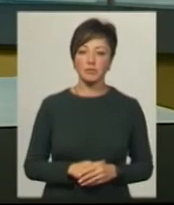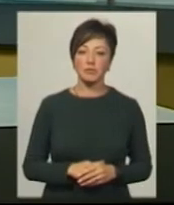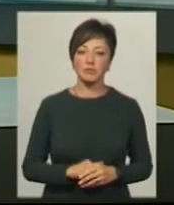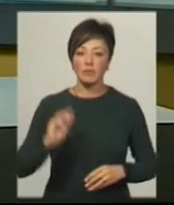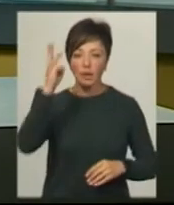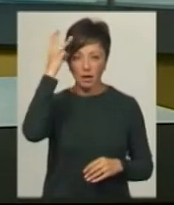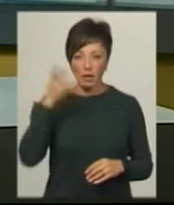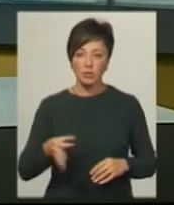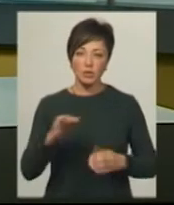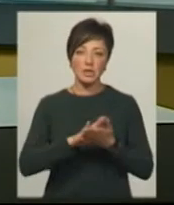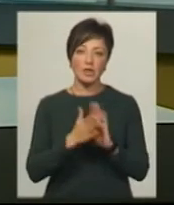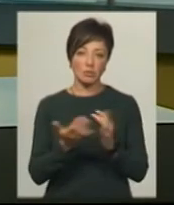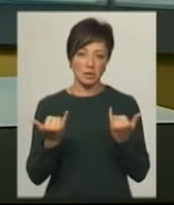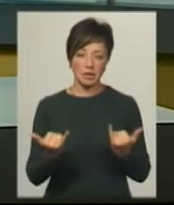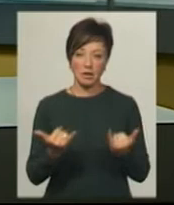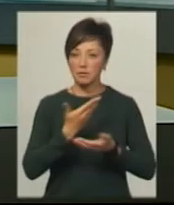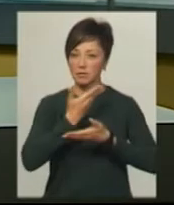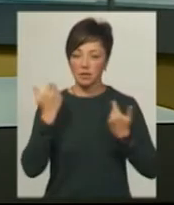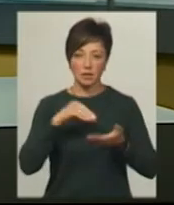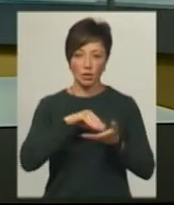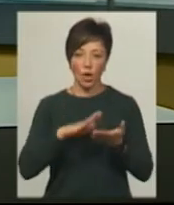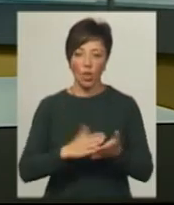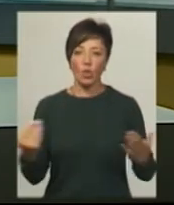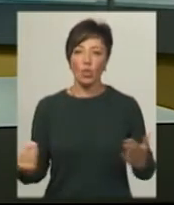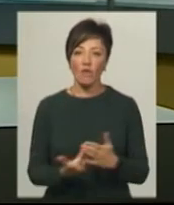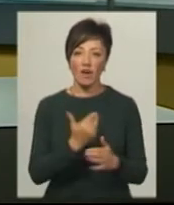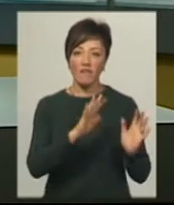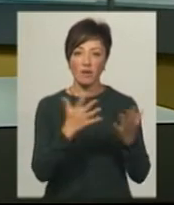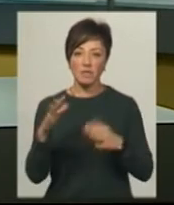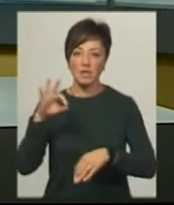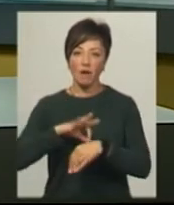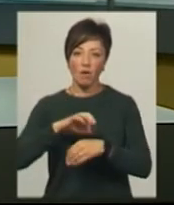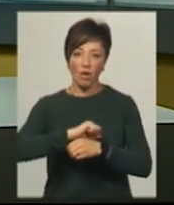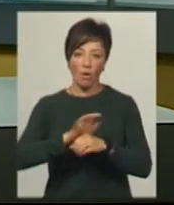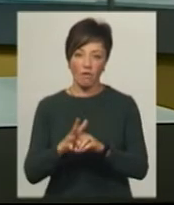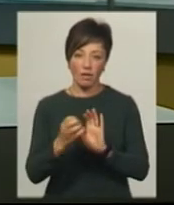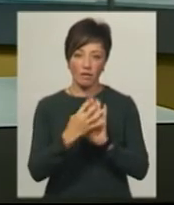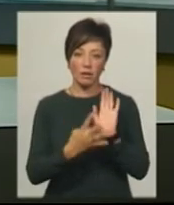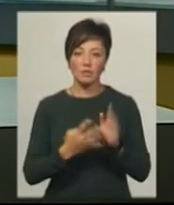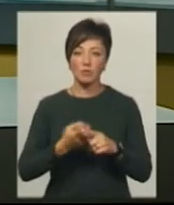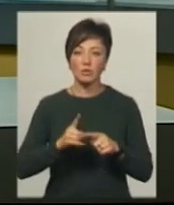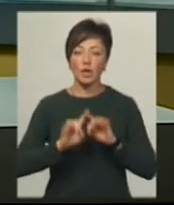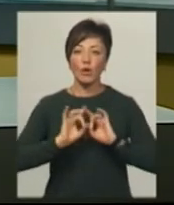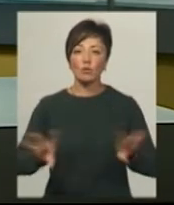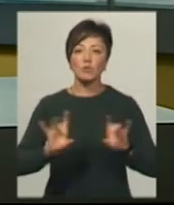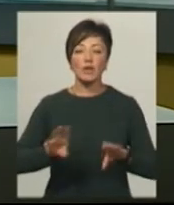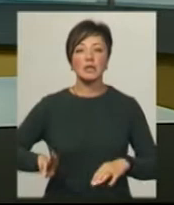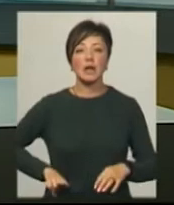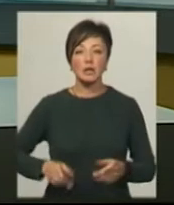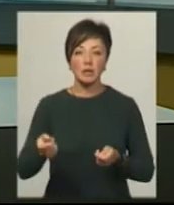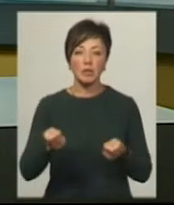На Хмельниччині станом на цю годину не зареєстровано нових випадків захворювання на COVID-19. Про це Суспільному розповіла